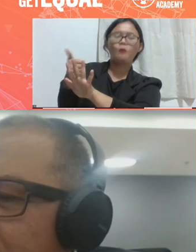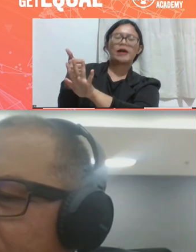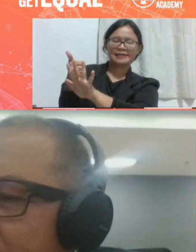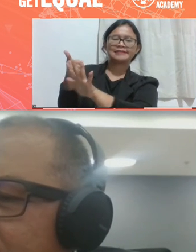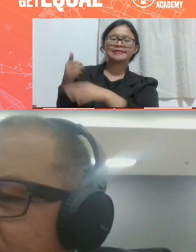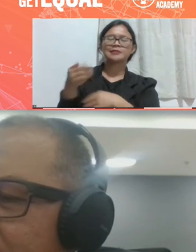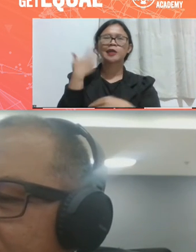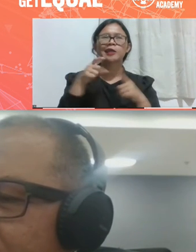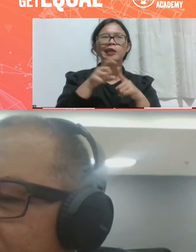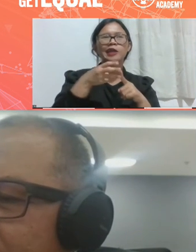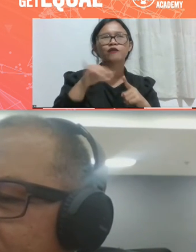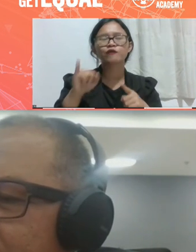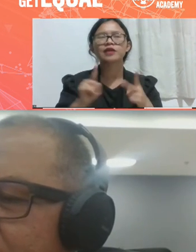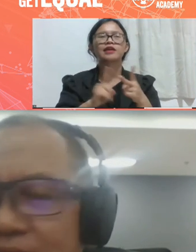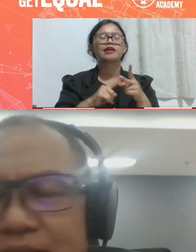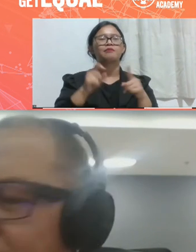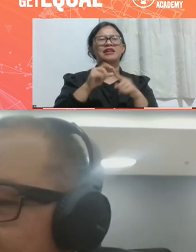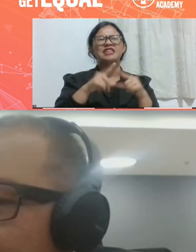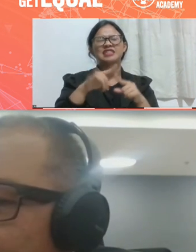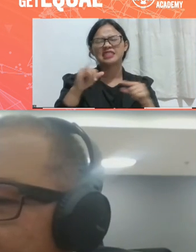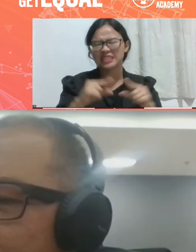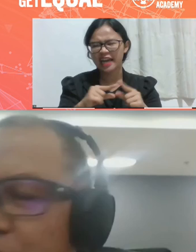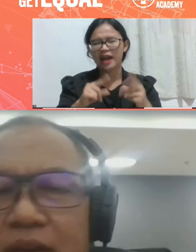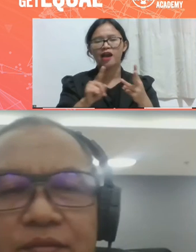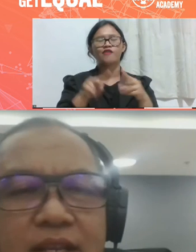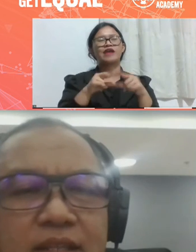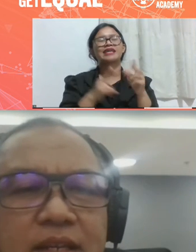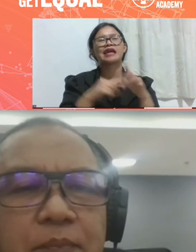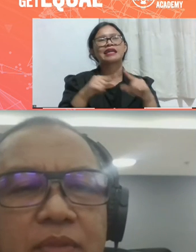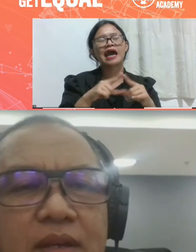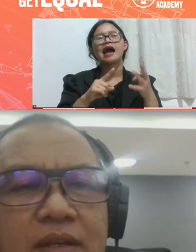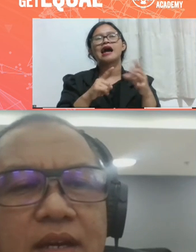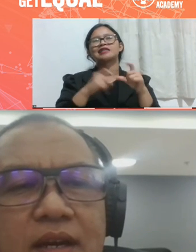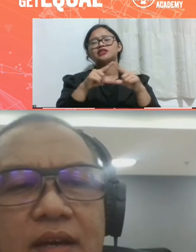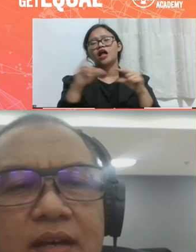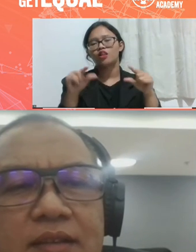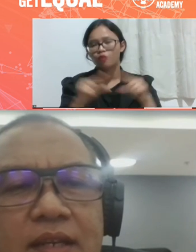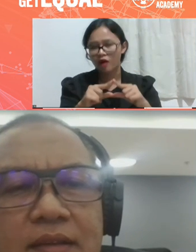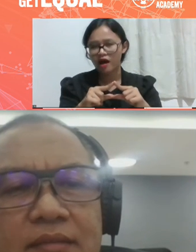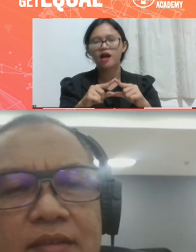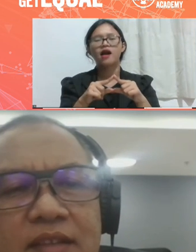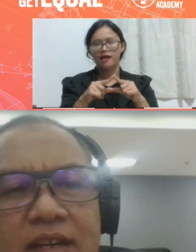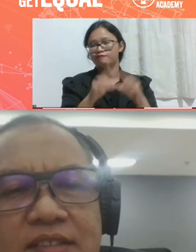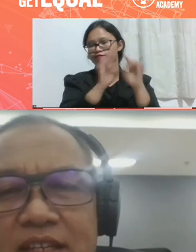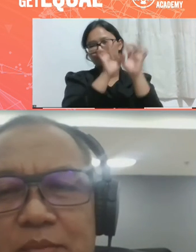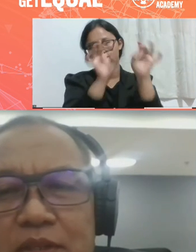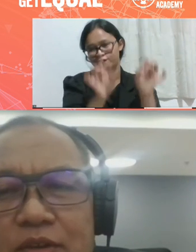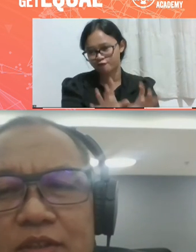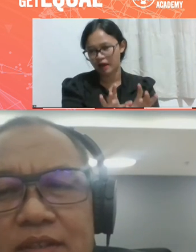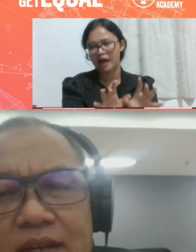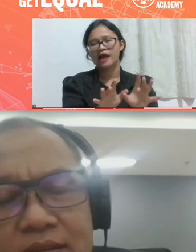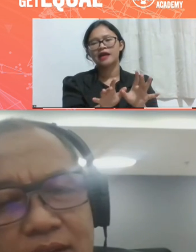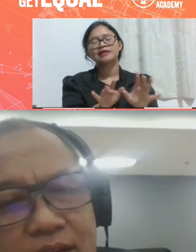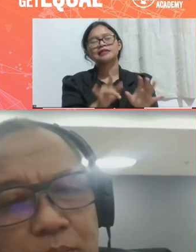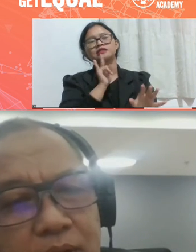Devi, Patricia, Fayana, tadi Salwa, kemudian Velia tadi. Tadi ada sedikit